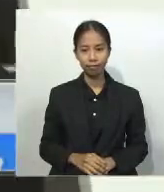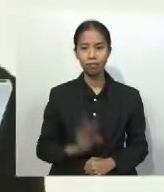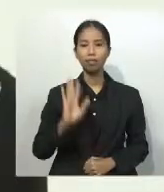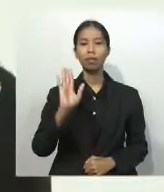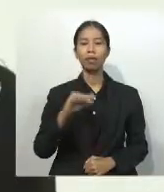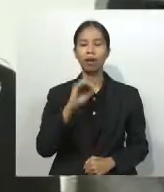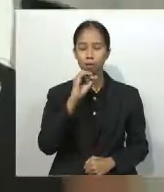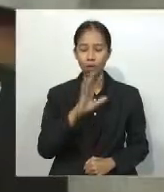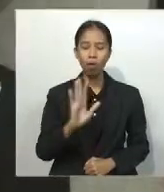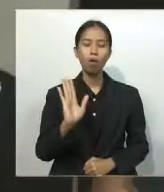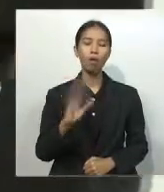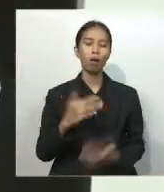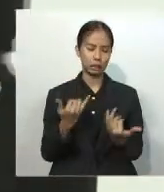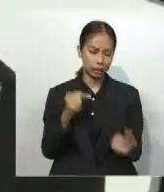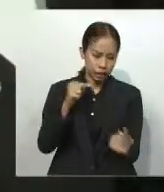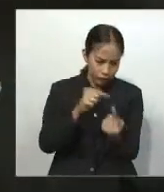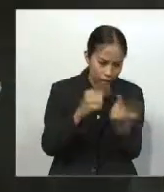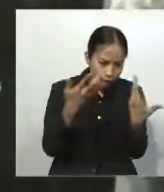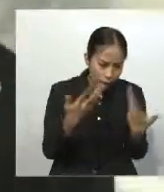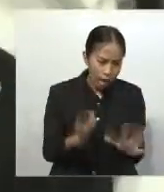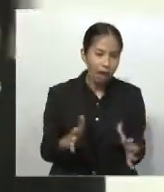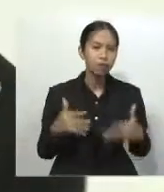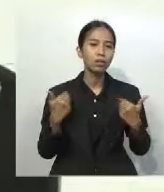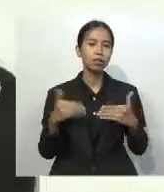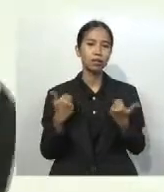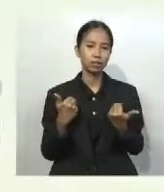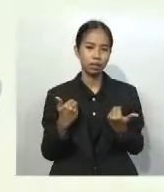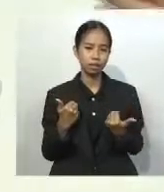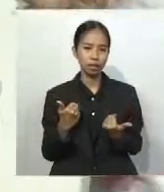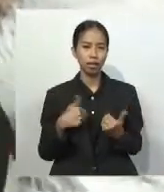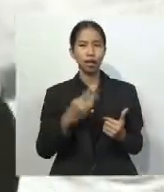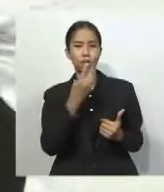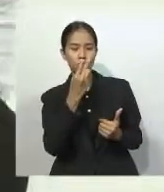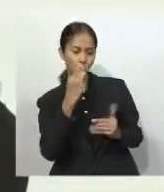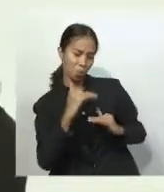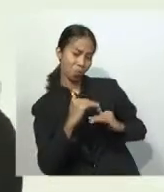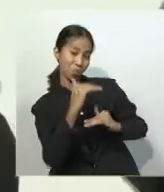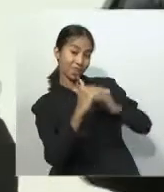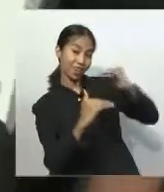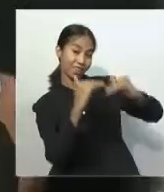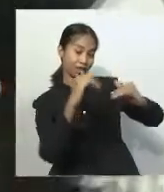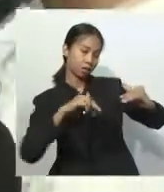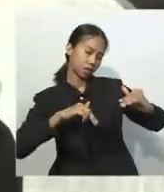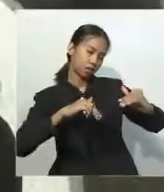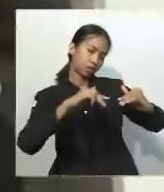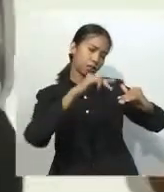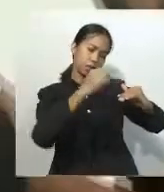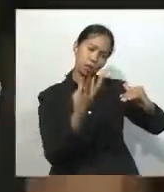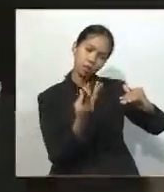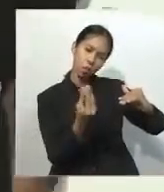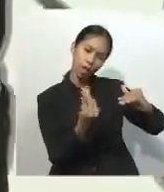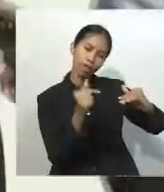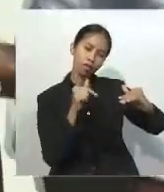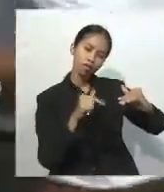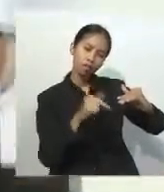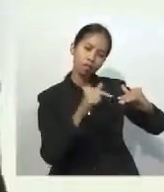าถึงแล้วก็ดีใจไว้นะไปขึ้นโบสถ์นับบันไดดูมีกี่ขั้นเจ้าว่างี้ก็เล